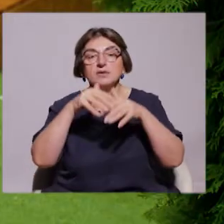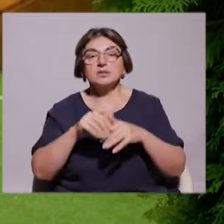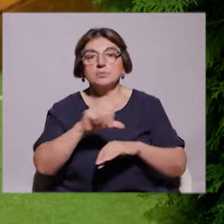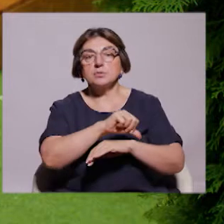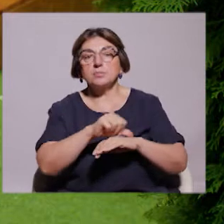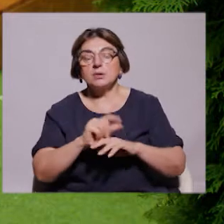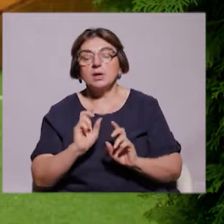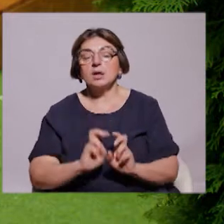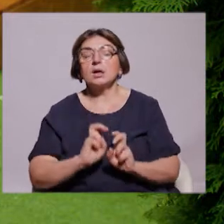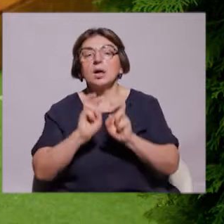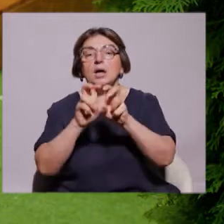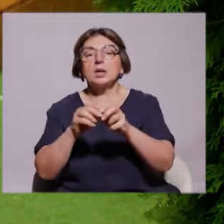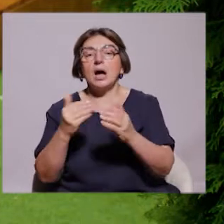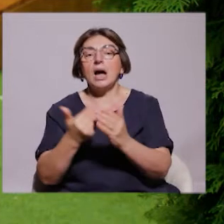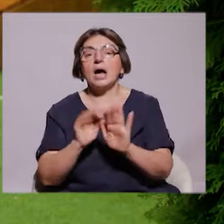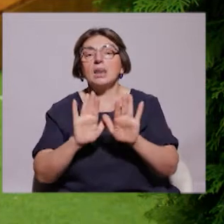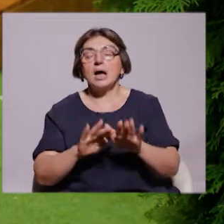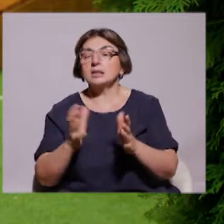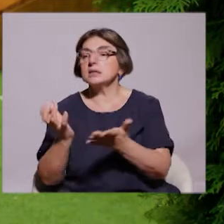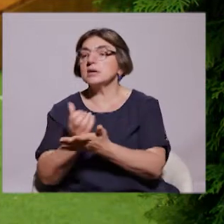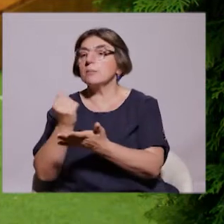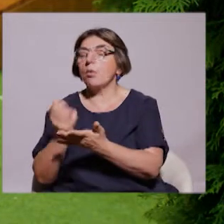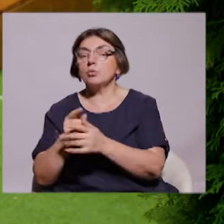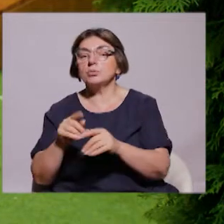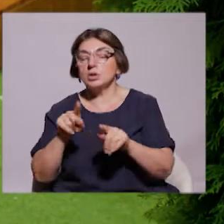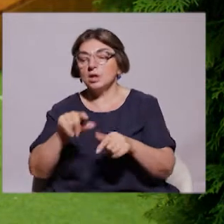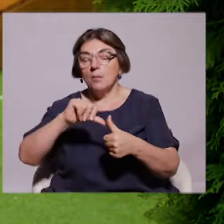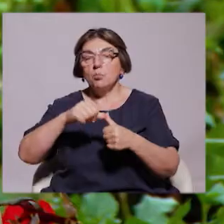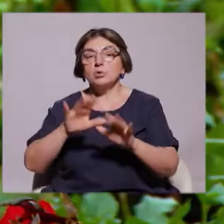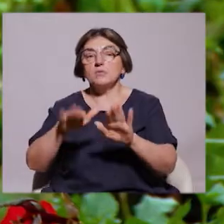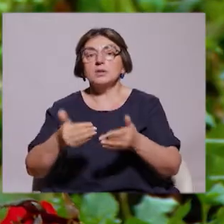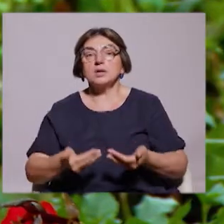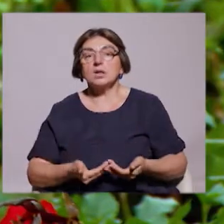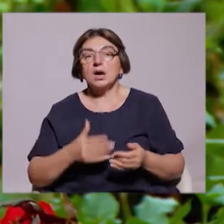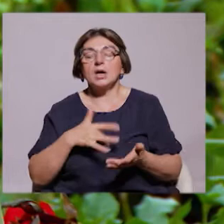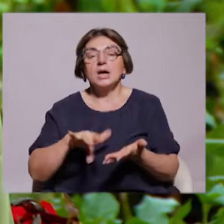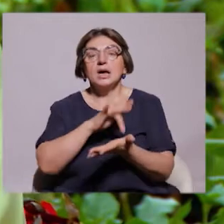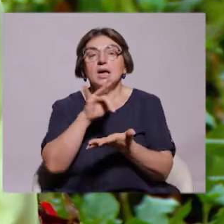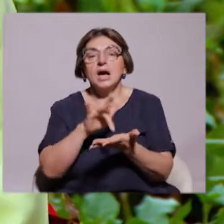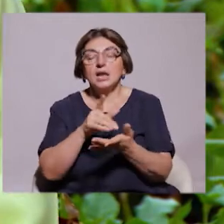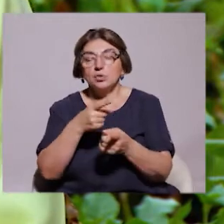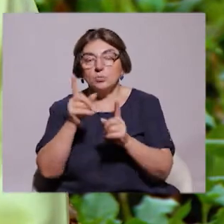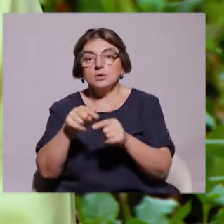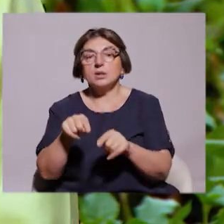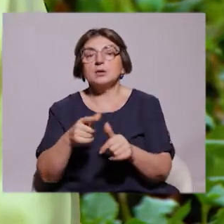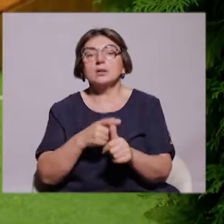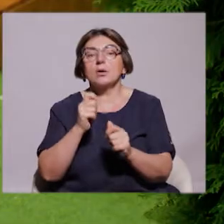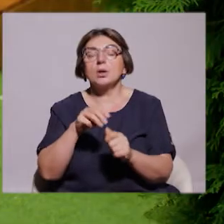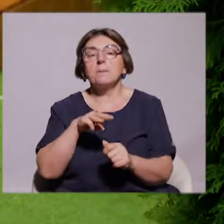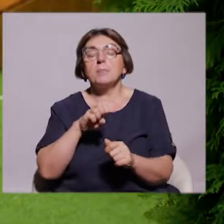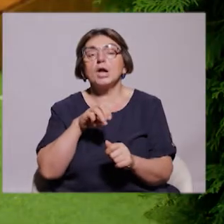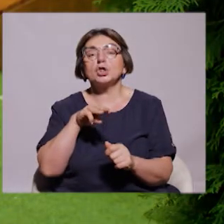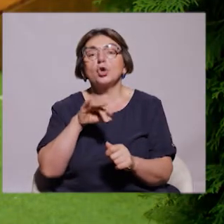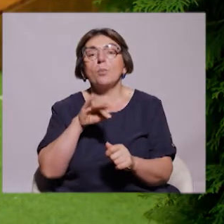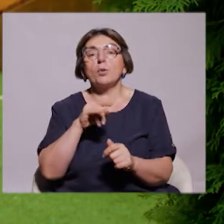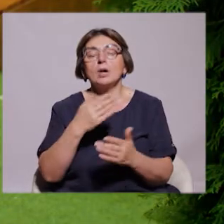ადგილს ეძებდა იმისათვის, რომ იქ დამკვიდრებულიყო. Ადგილი, ქალაქი, რომელსაც იგი ტოვებდა, მას ეწოდება მეტროპოლია, ხოლო ახალ დაარსებულ ქალაქს